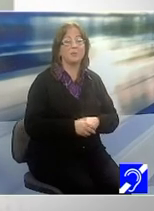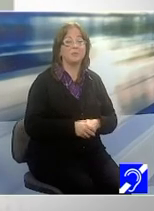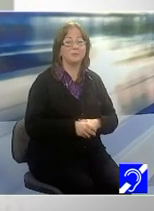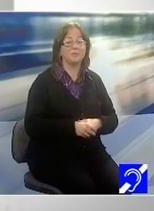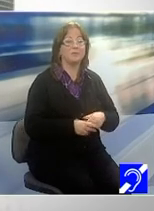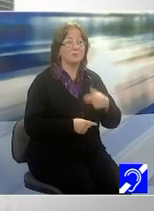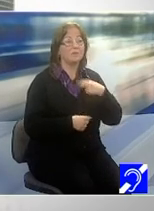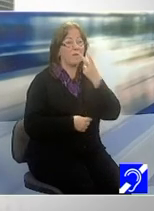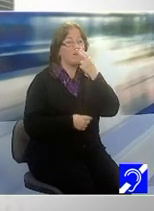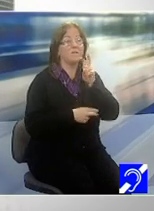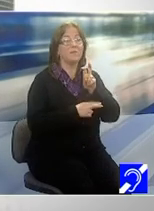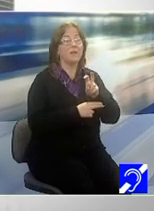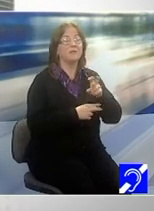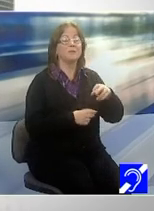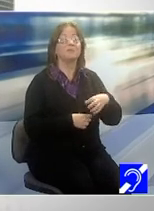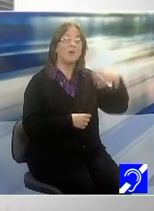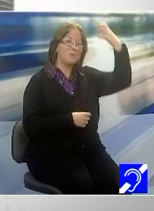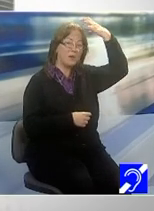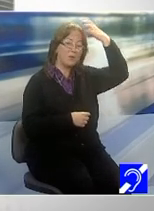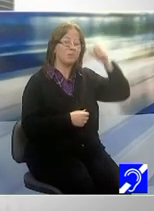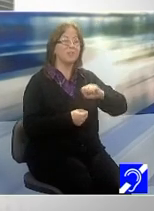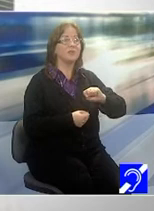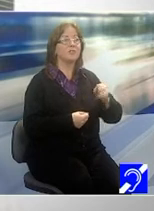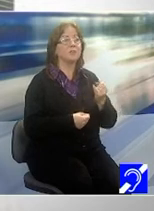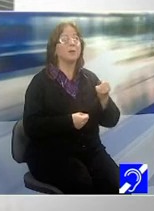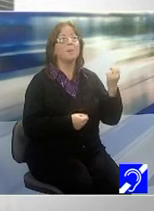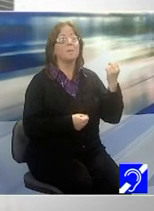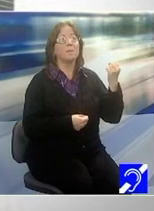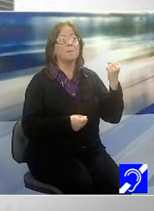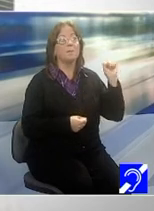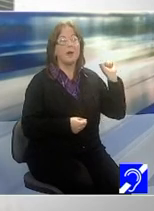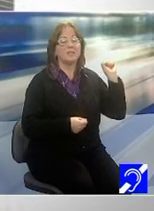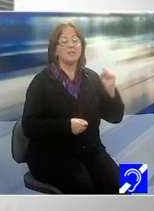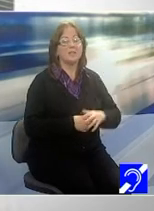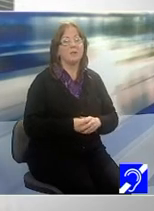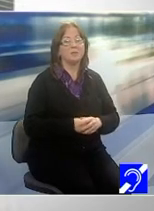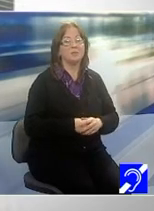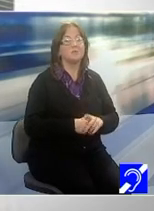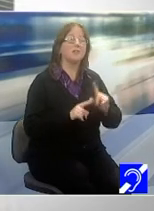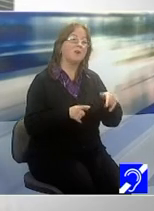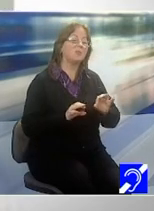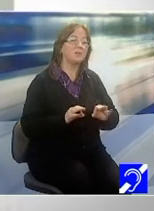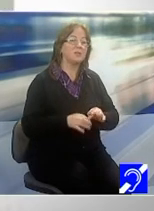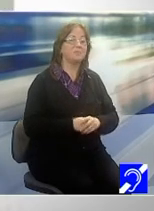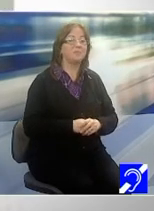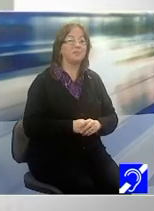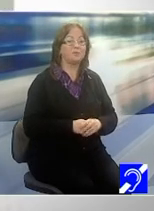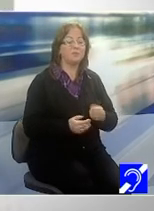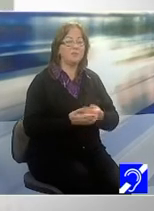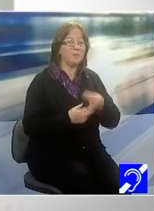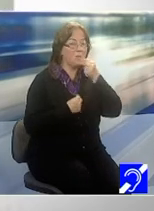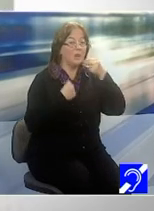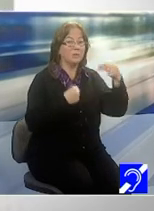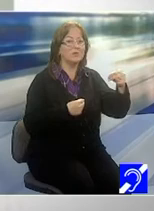ochii pe guvern, să fim cu ochii pe partid și să sperăm că va fi bine. O mulțumesc! Mulțumesc, George! Așa cum am anunțat și la